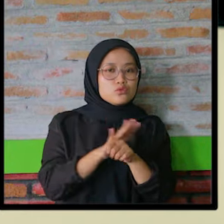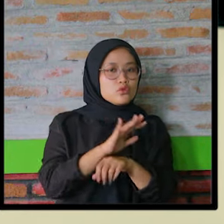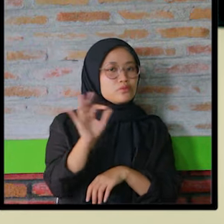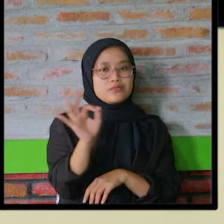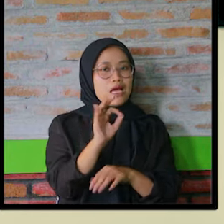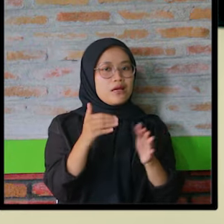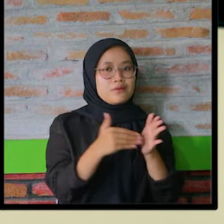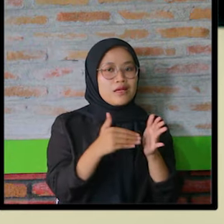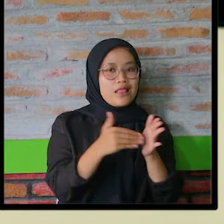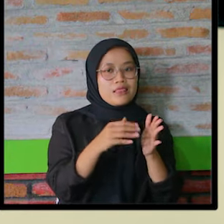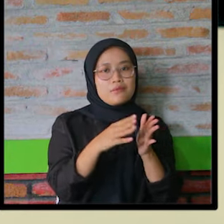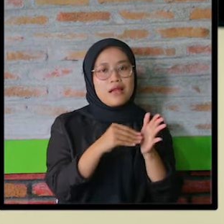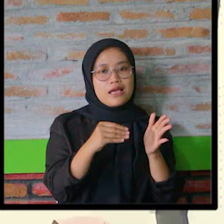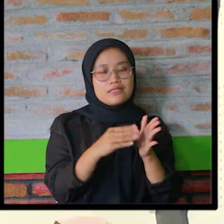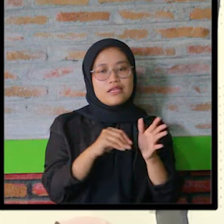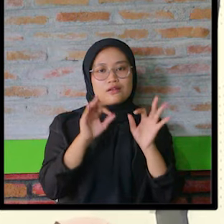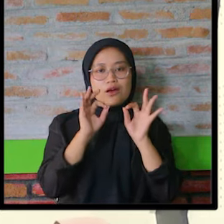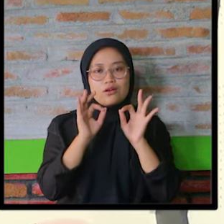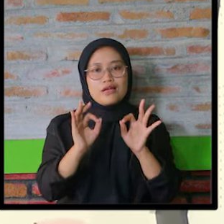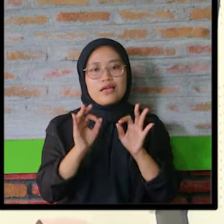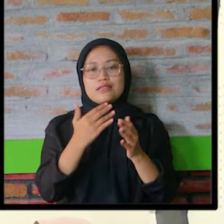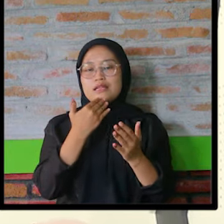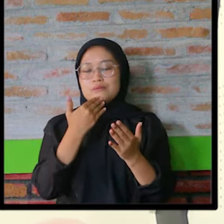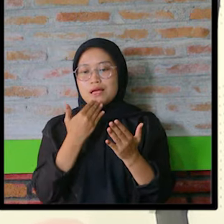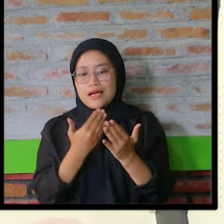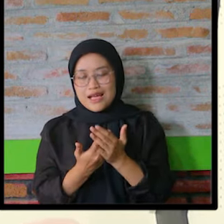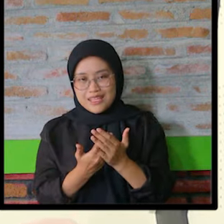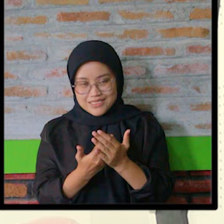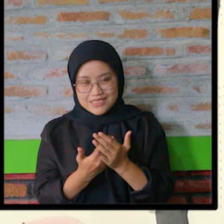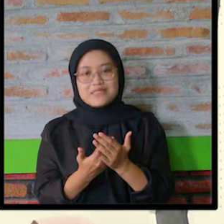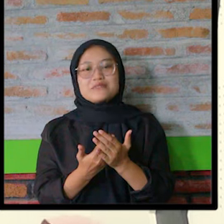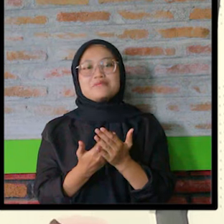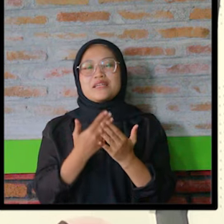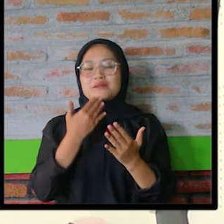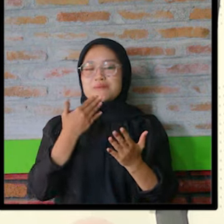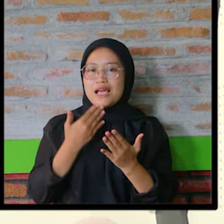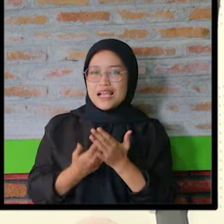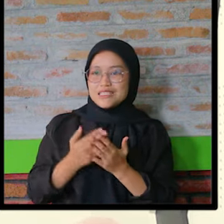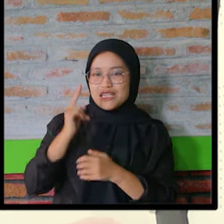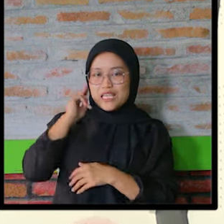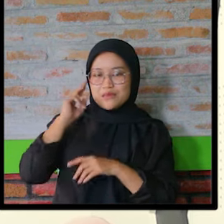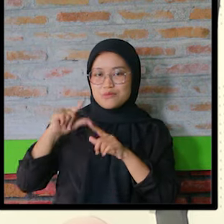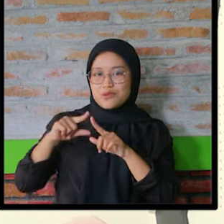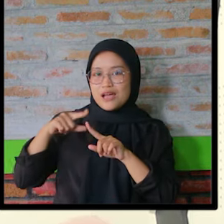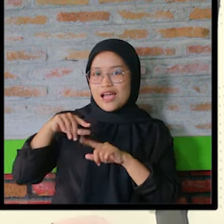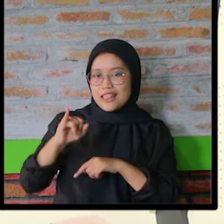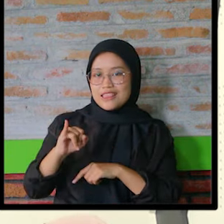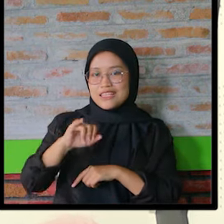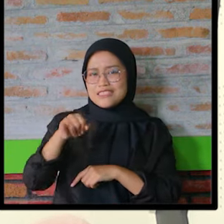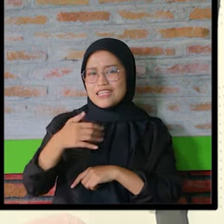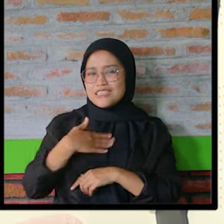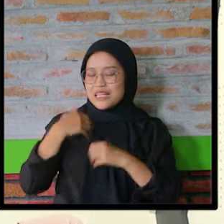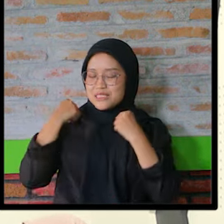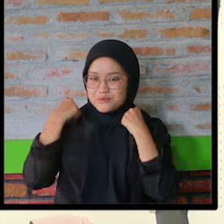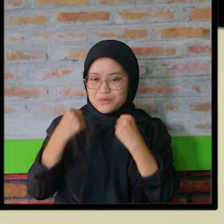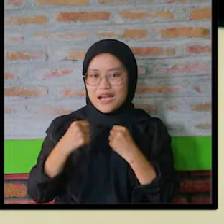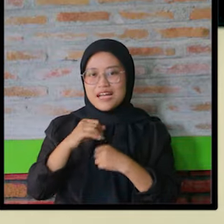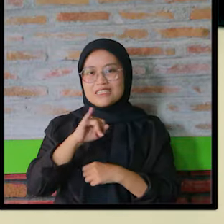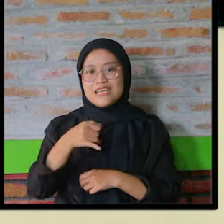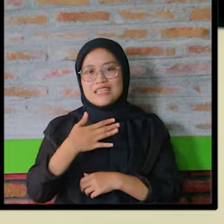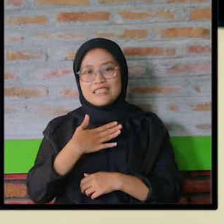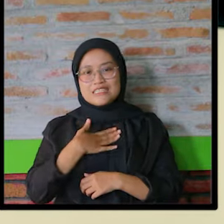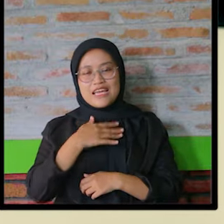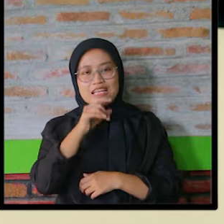gitu He oke Ya terima kasih sekali ibu Ati Wah ini saking semangatnya ini jadi melibet